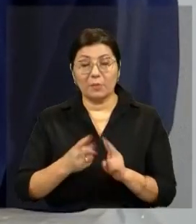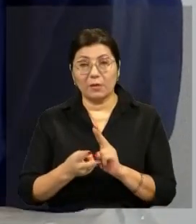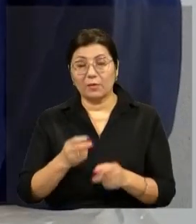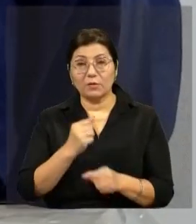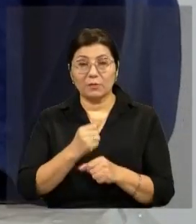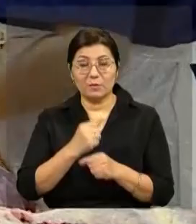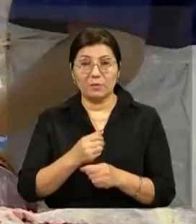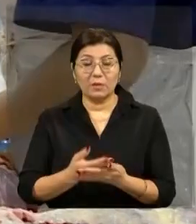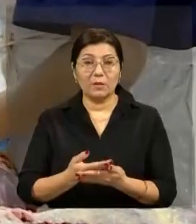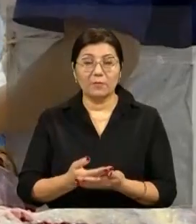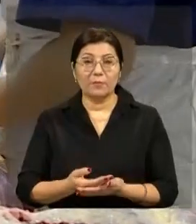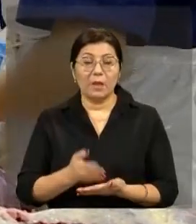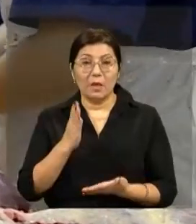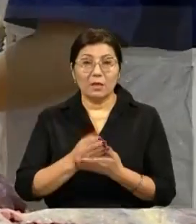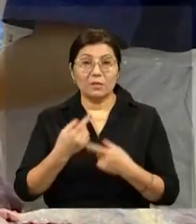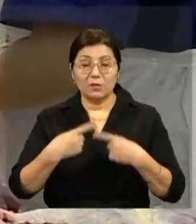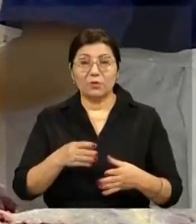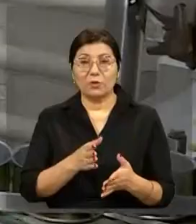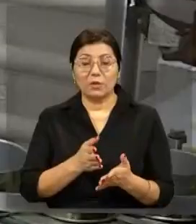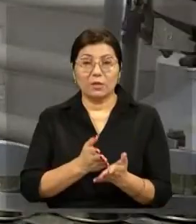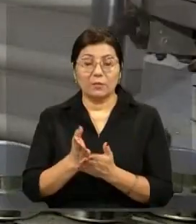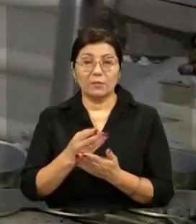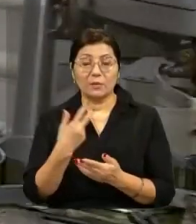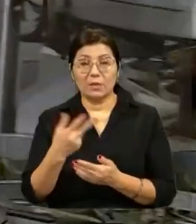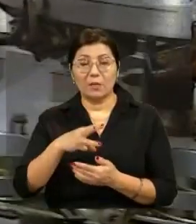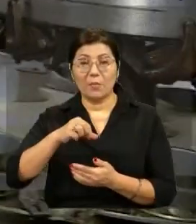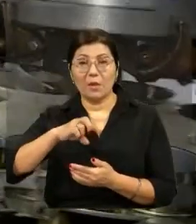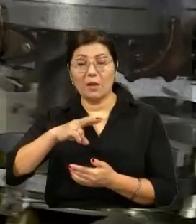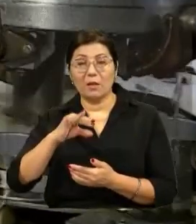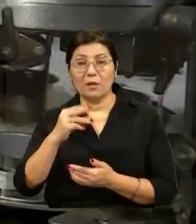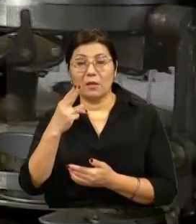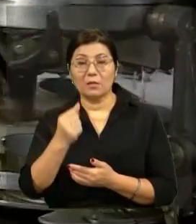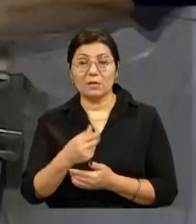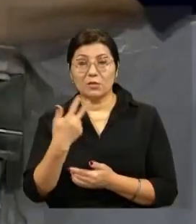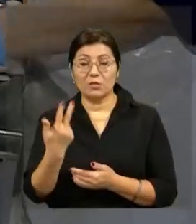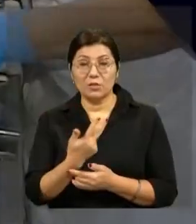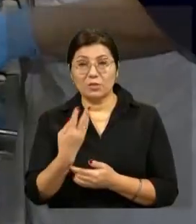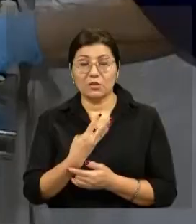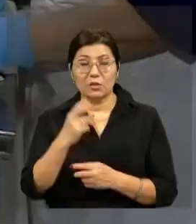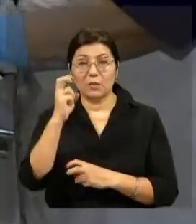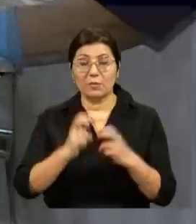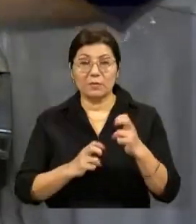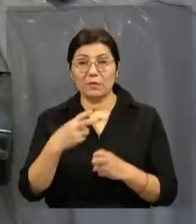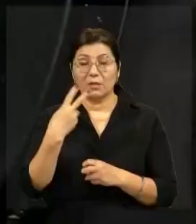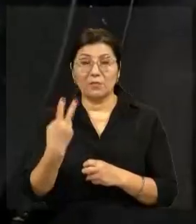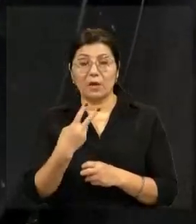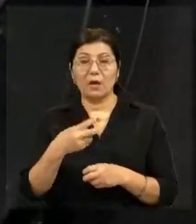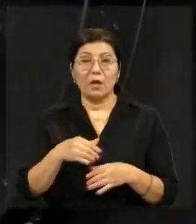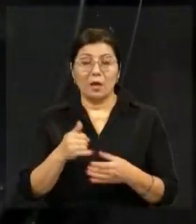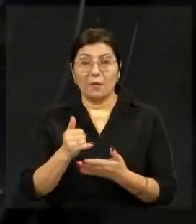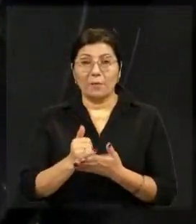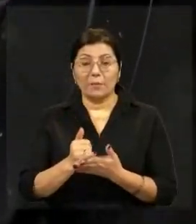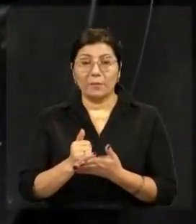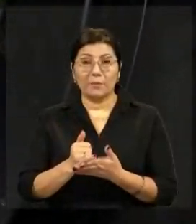Не остаются без внимания другие направления. В частности, имеются 3 мельницы, а также 4 макаронных завода и 2 предприятия по производству растительного масла. К